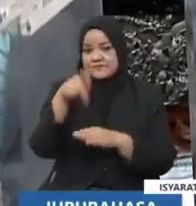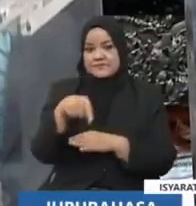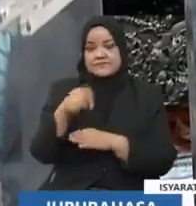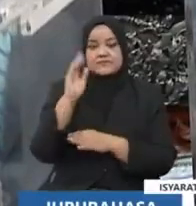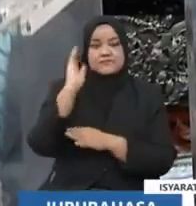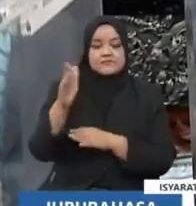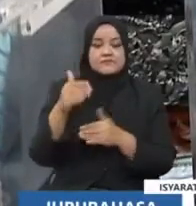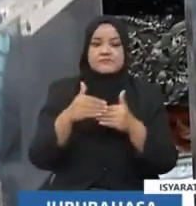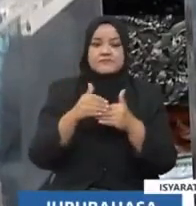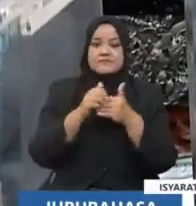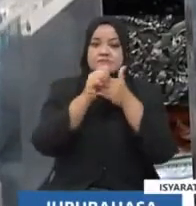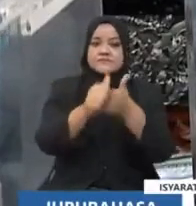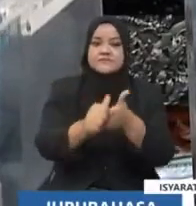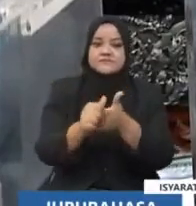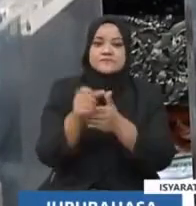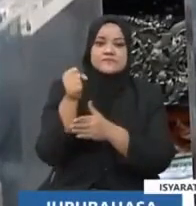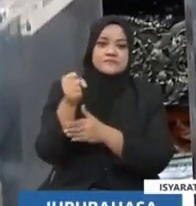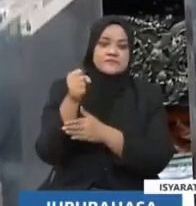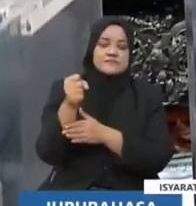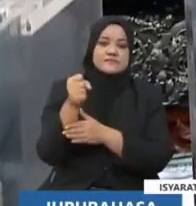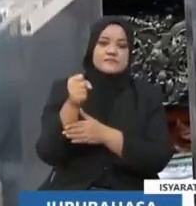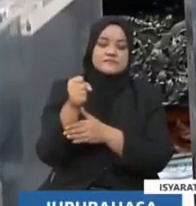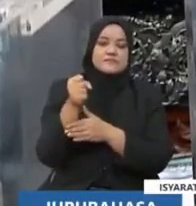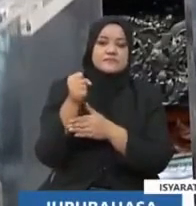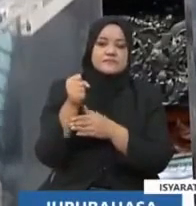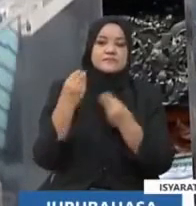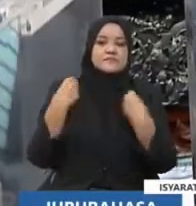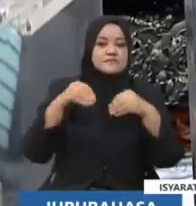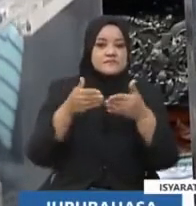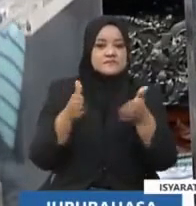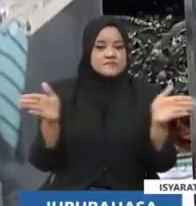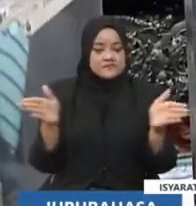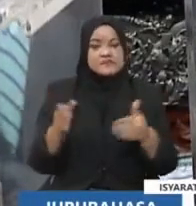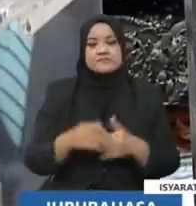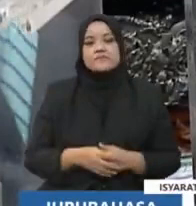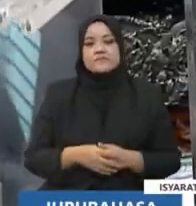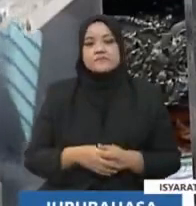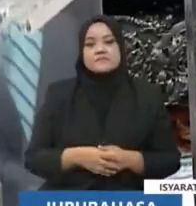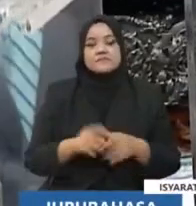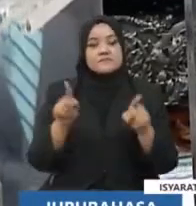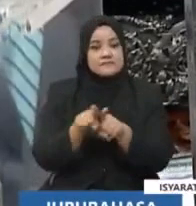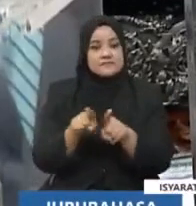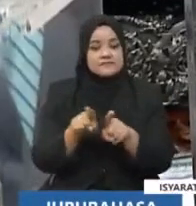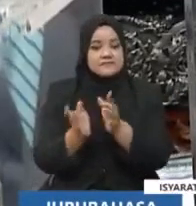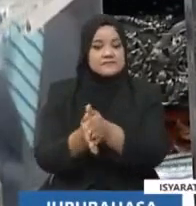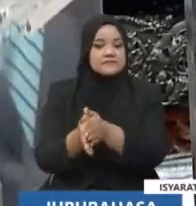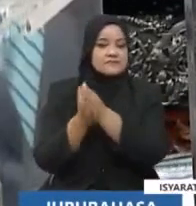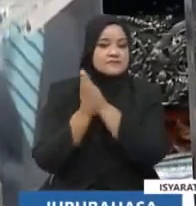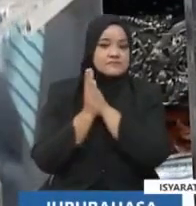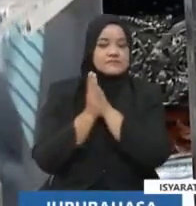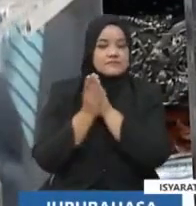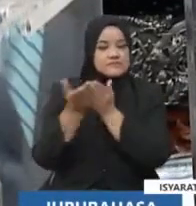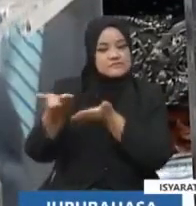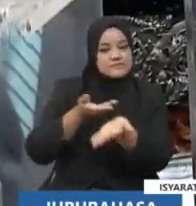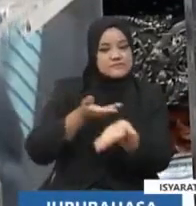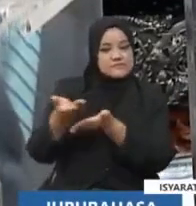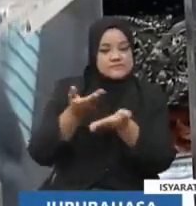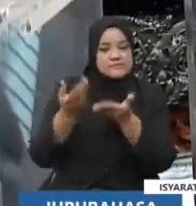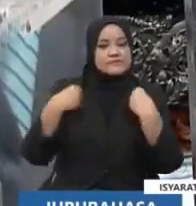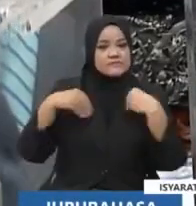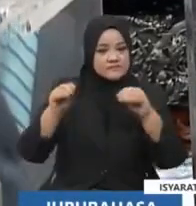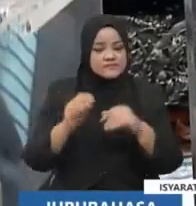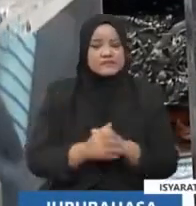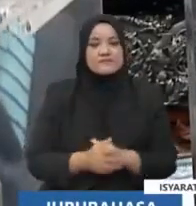Dedes ini akan berpandukan kepada prinsip pasaran terbuka ataupun open market serta permintaan dan penawaran